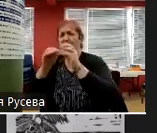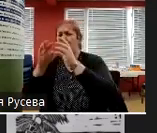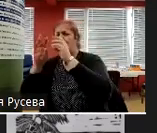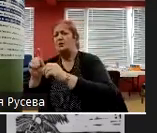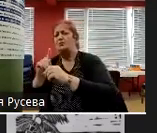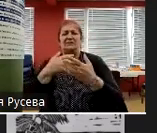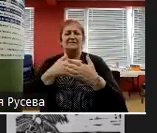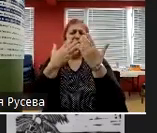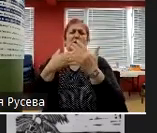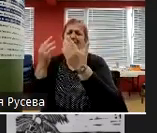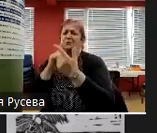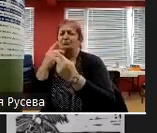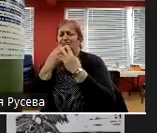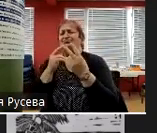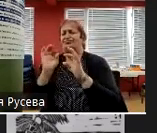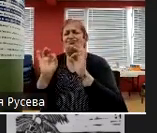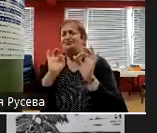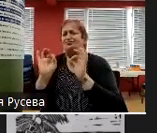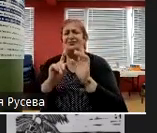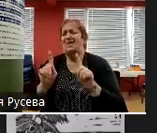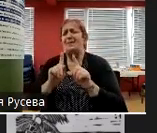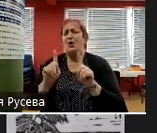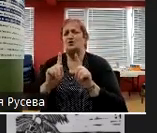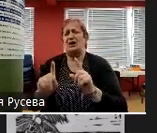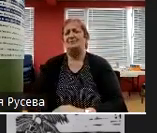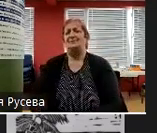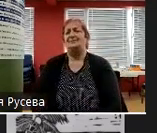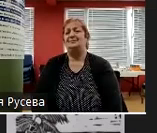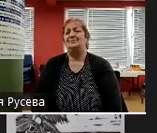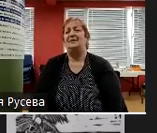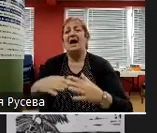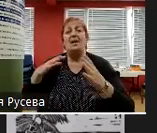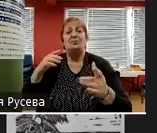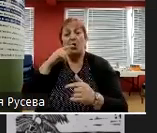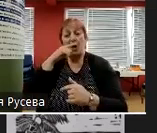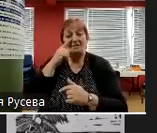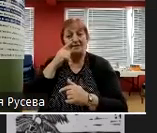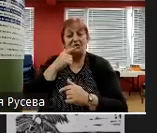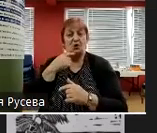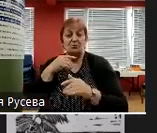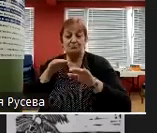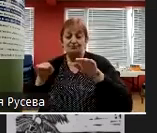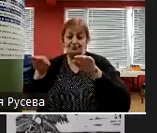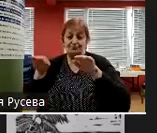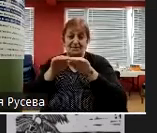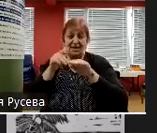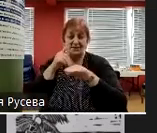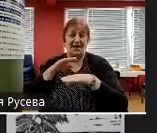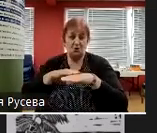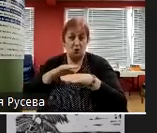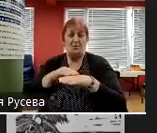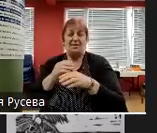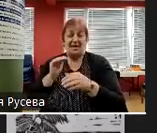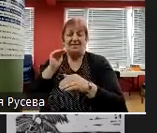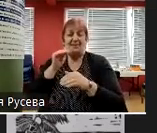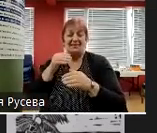разпознае. Така че е много важно, за да се състави един документ и да бъде